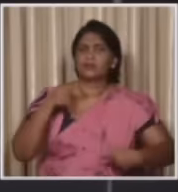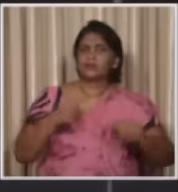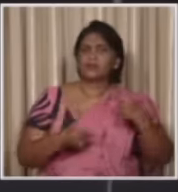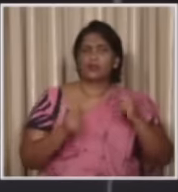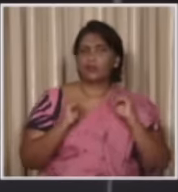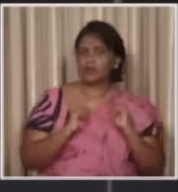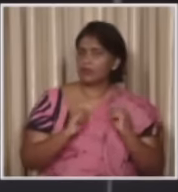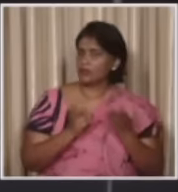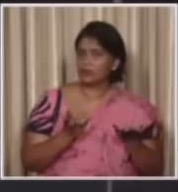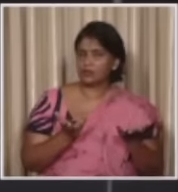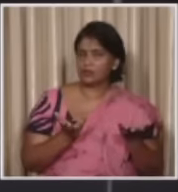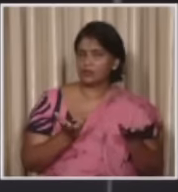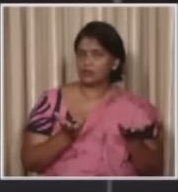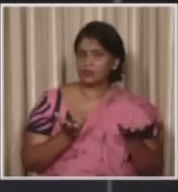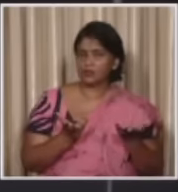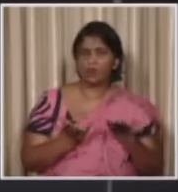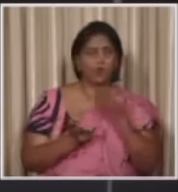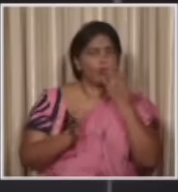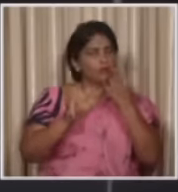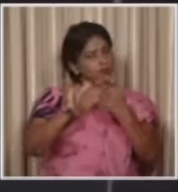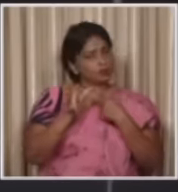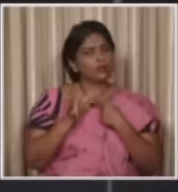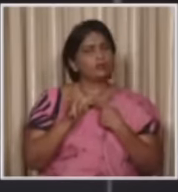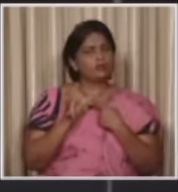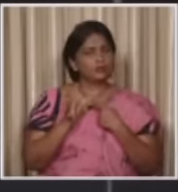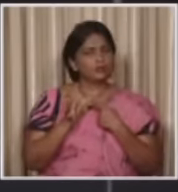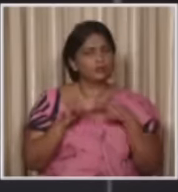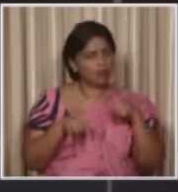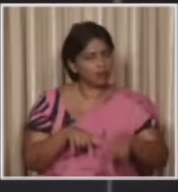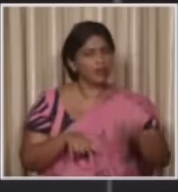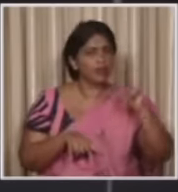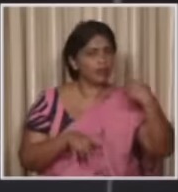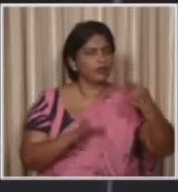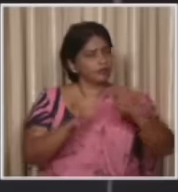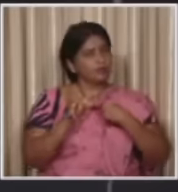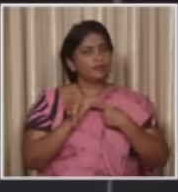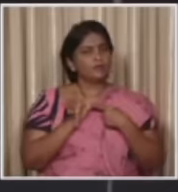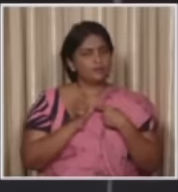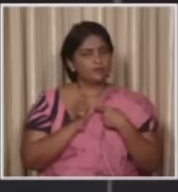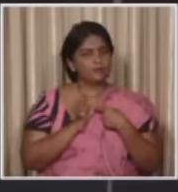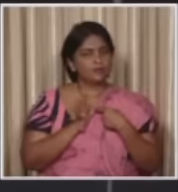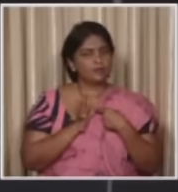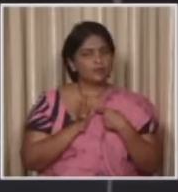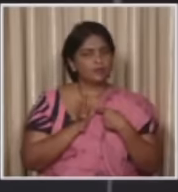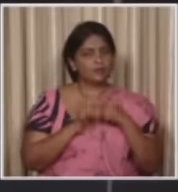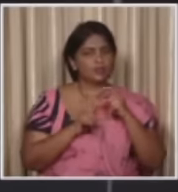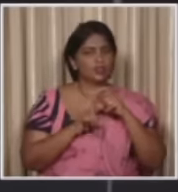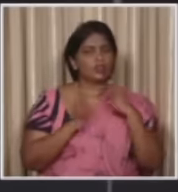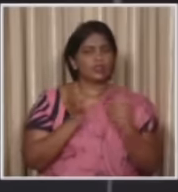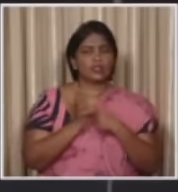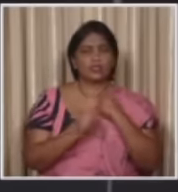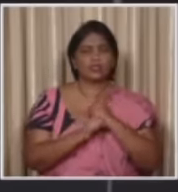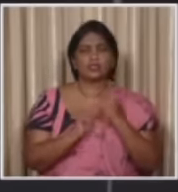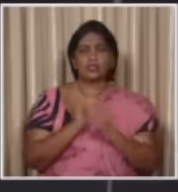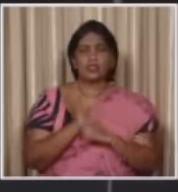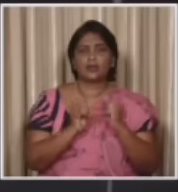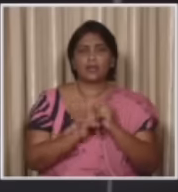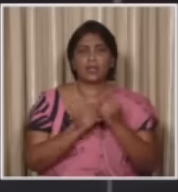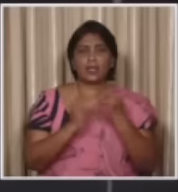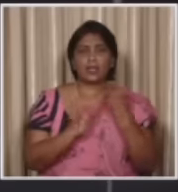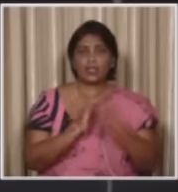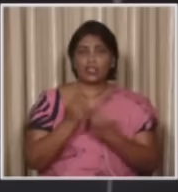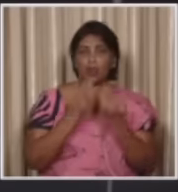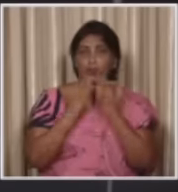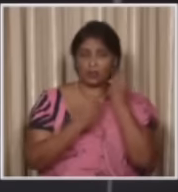කොහොමද පුළුවන් නම් උත්තර දෙන්න අද දවස් තුලදී නැත්නම් 60 දවස් තුලදී නෑ මහාචාර්ය ජීඑල් පිරිස් මහත්මයාගේ නීති උපදෙස්